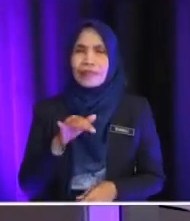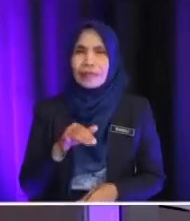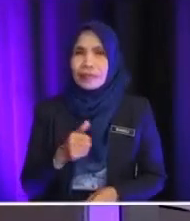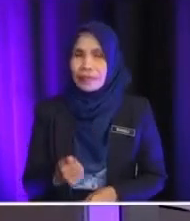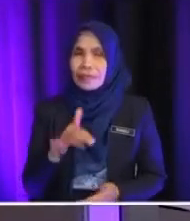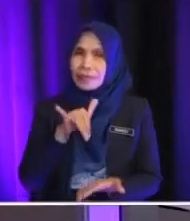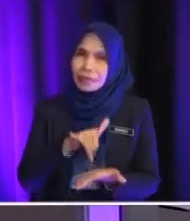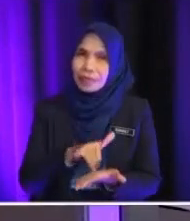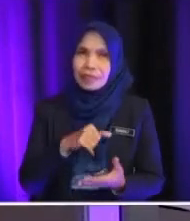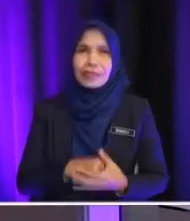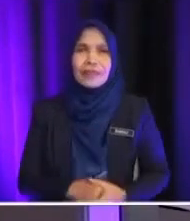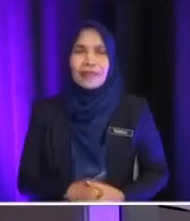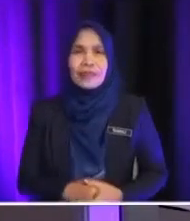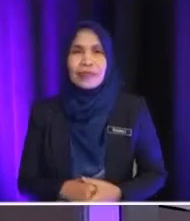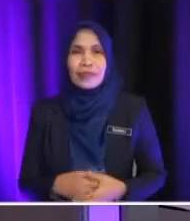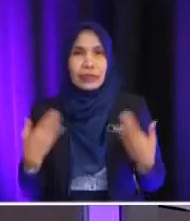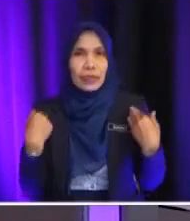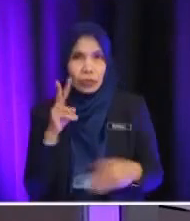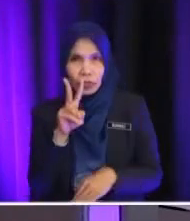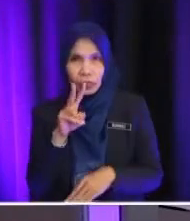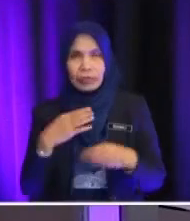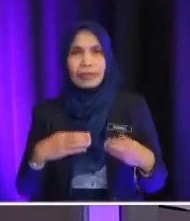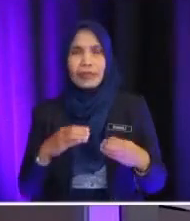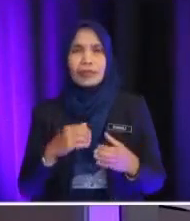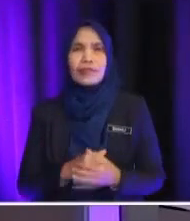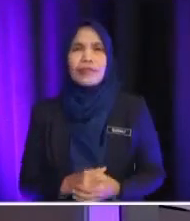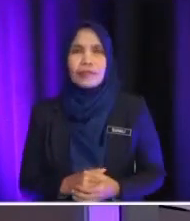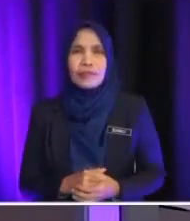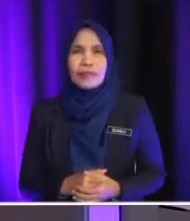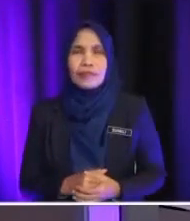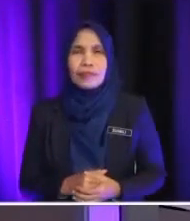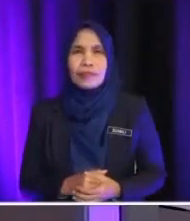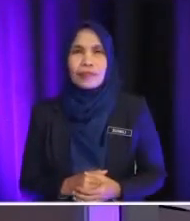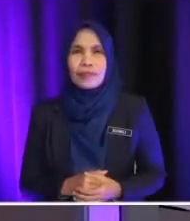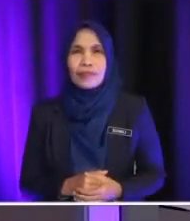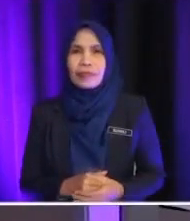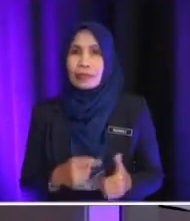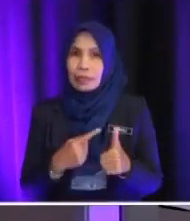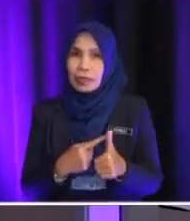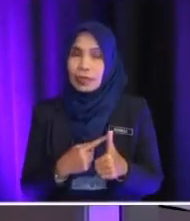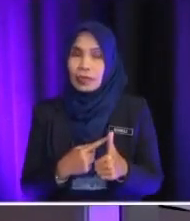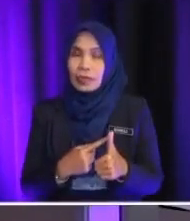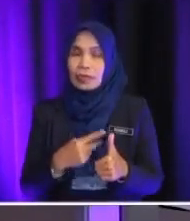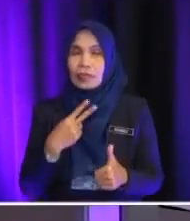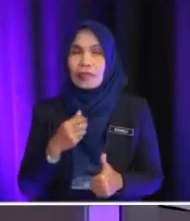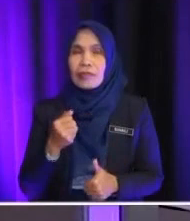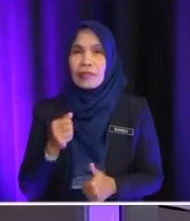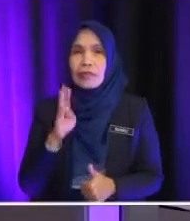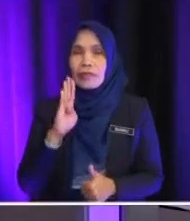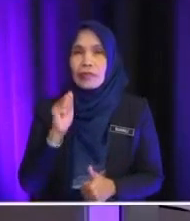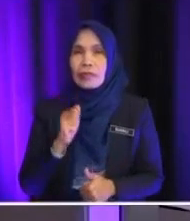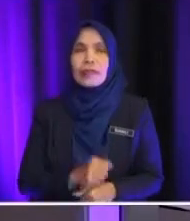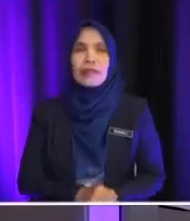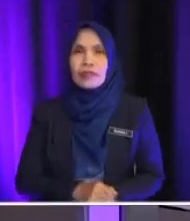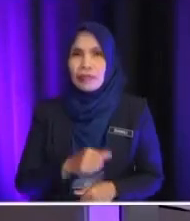masak makanan yang murid-murid dah belajar sebelum ni kan, iaitu kaedah masak haba lembap dan juga kaedah masak haba kering. Okey, okay,